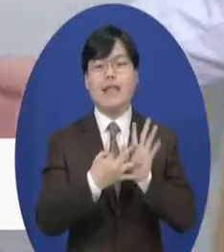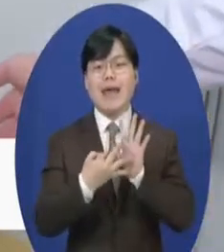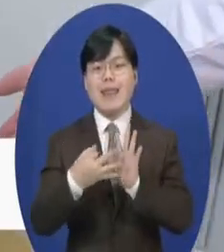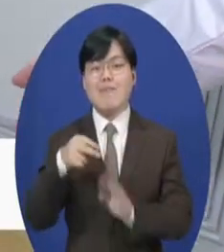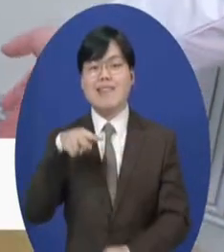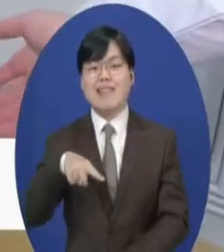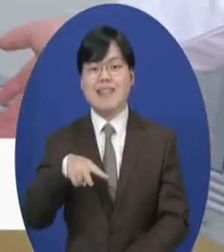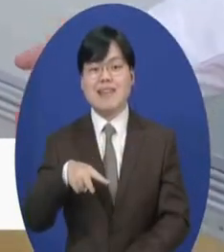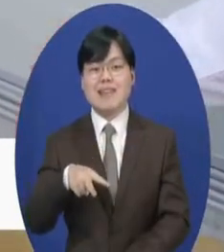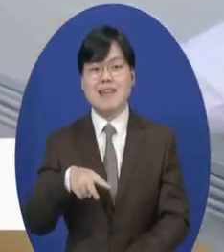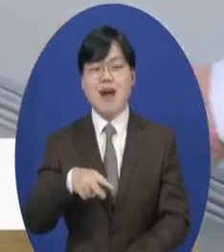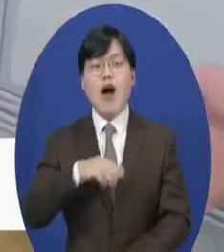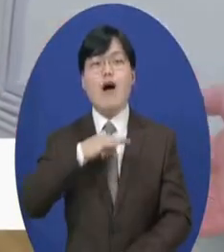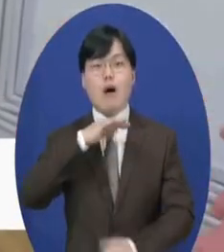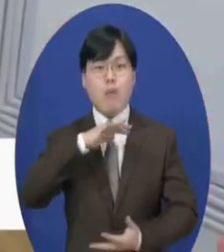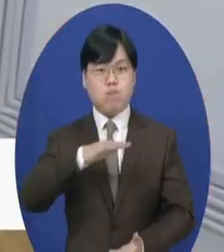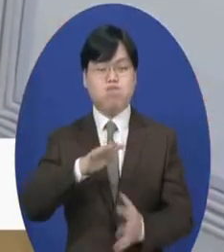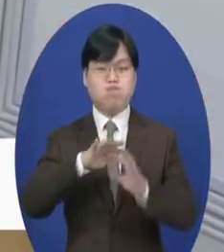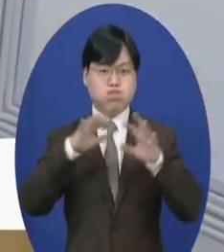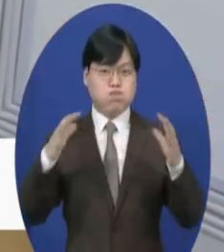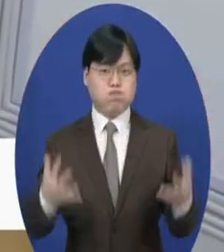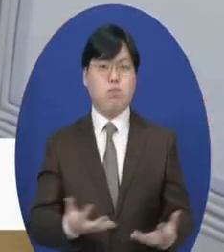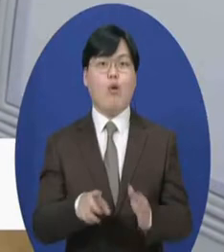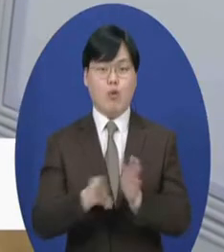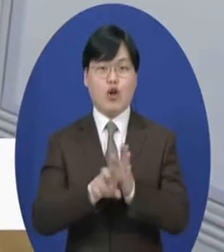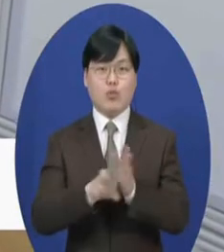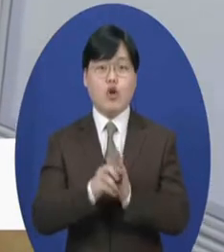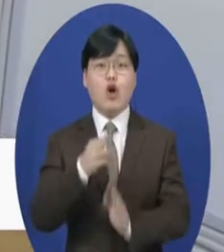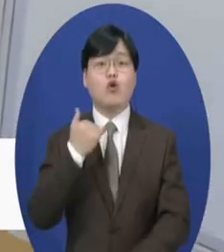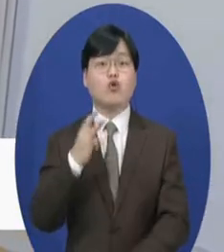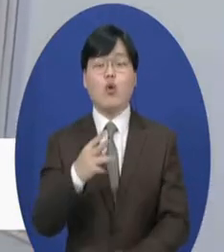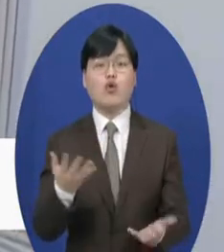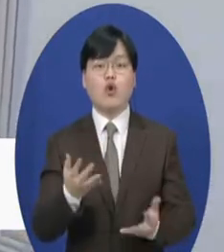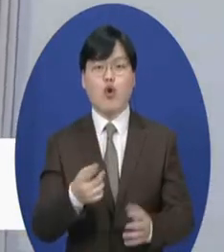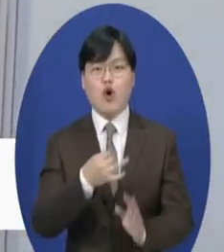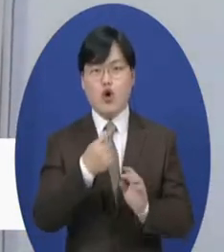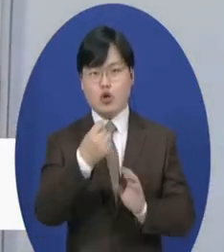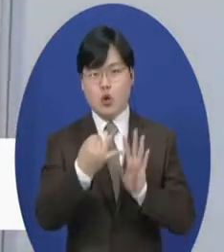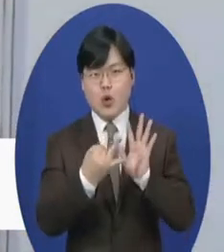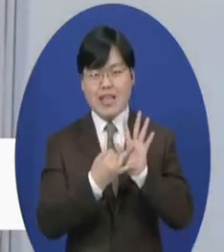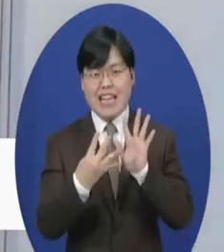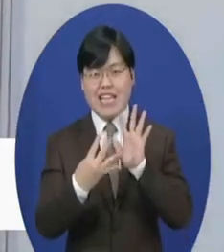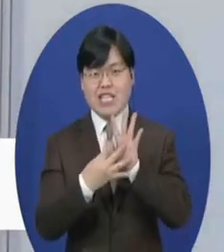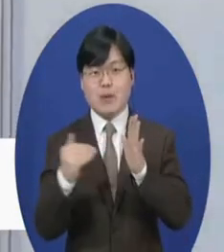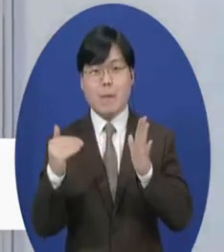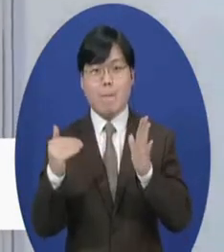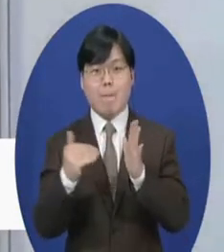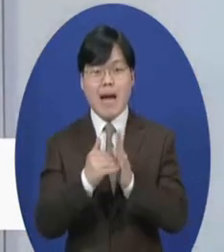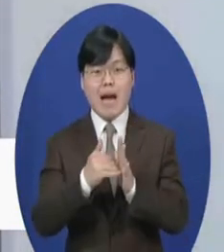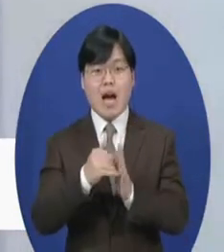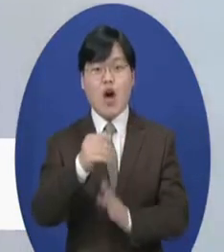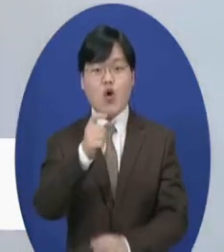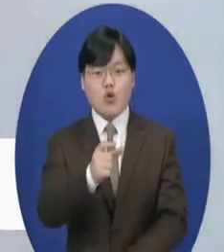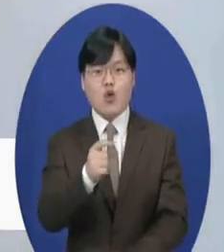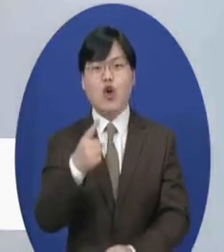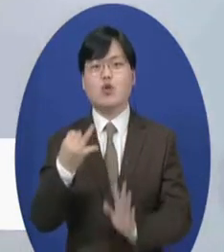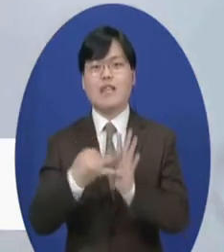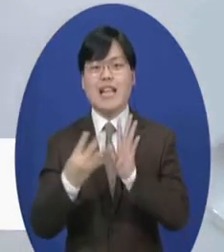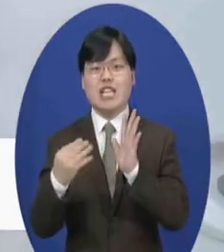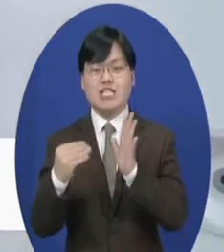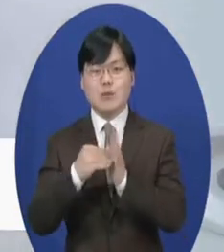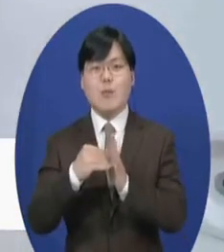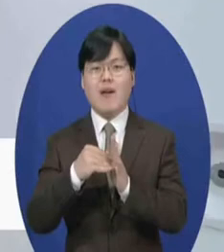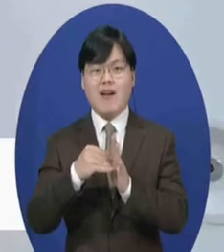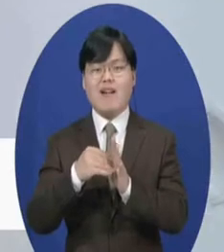литрийн багтаамжтай буюу одоо вакциныг тунгаар нь хэмжиж хийлвэл 179 мянган хүн тун вакцины нэг юм хүлдэгчэнд